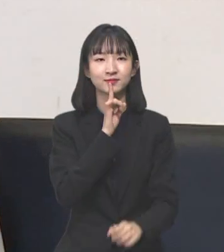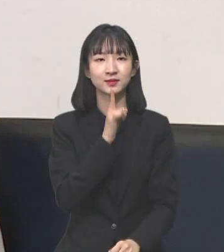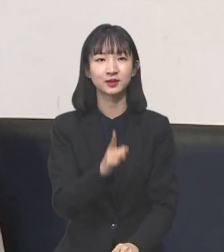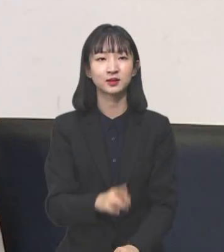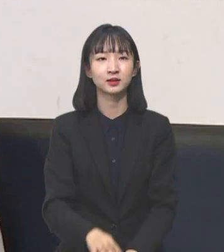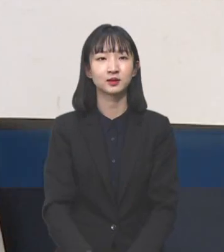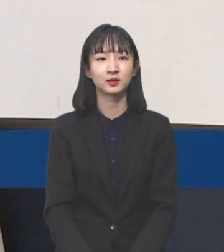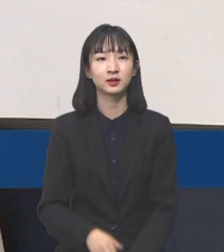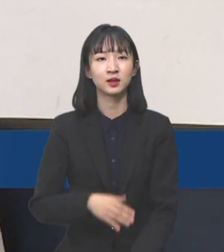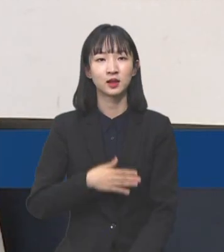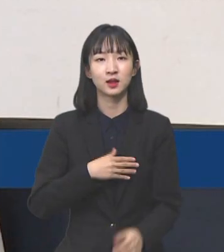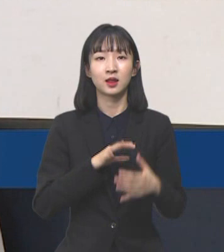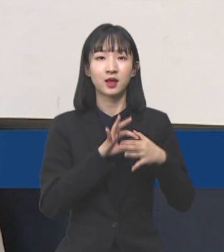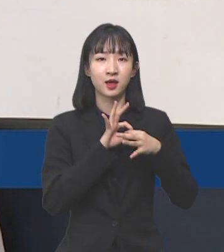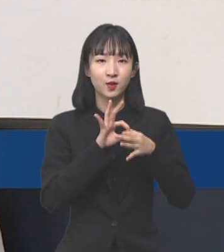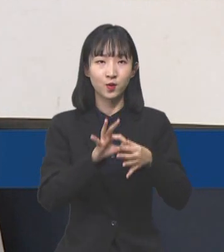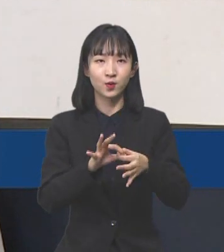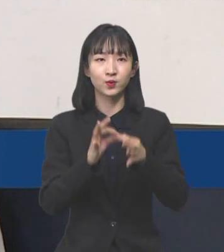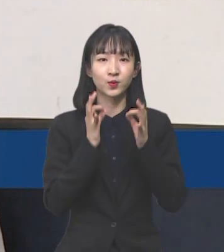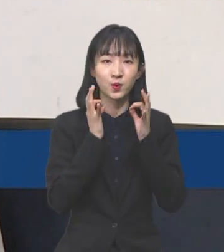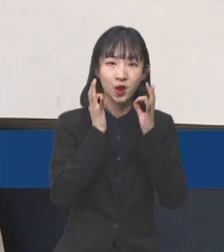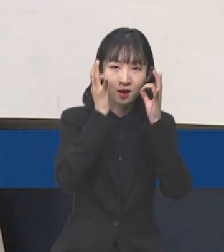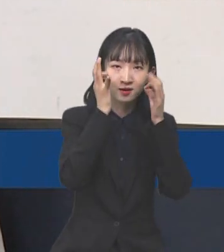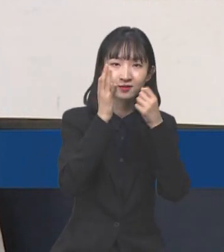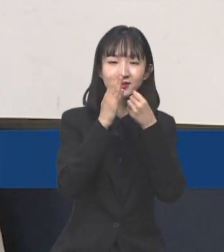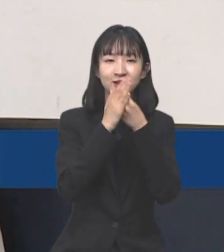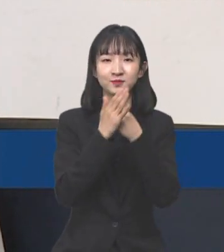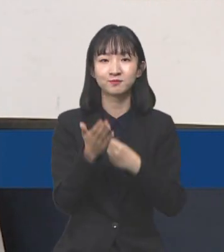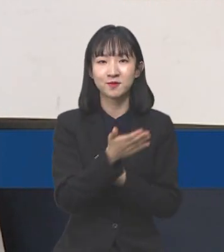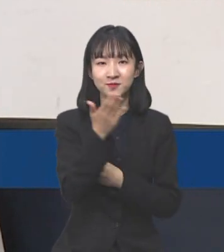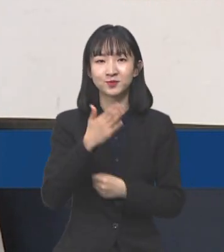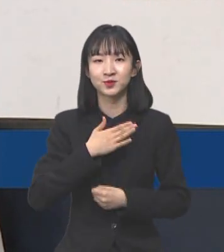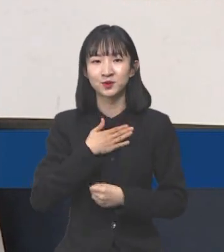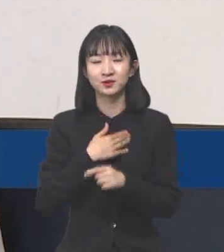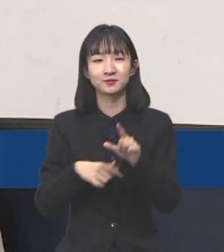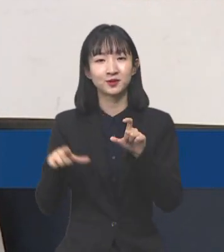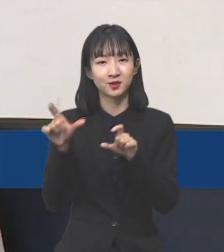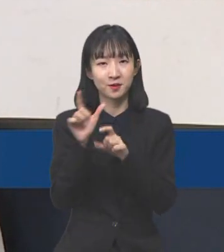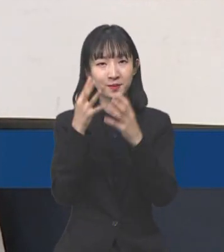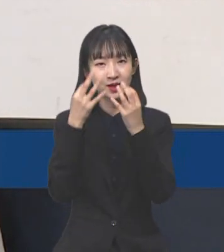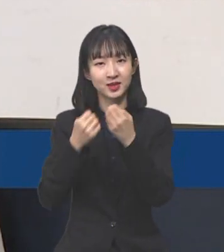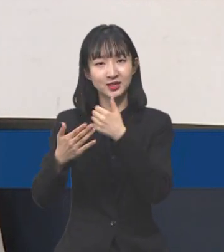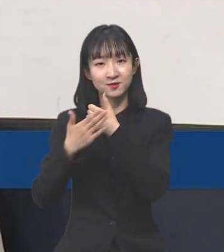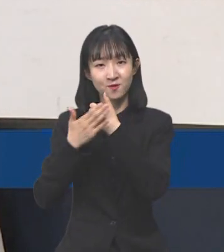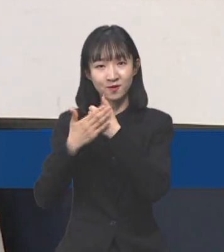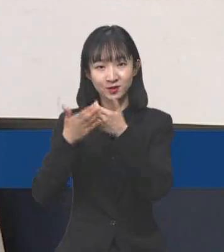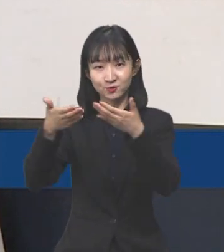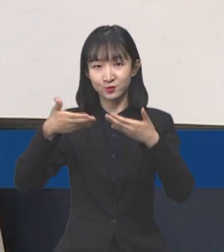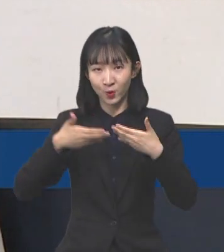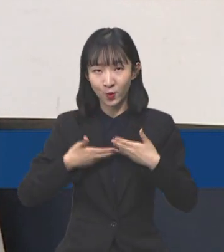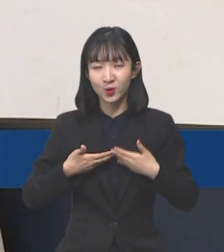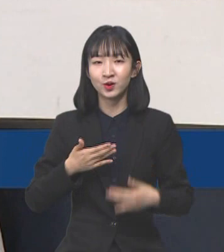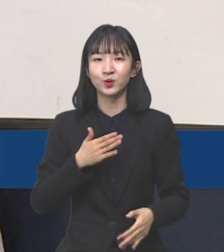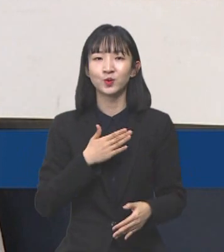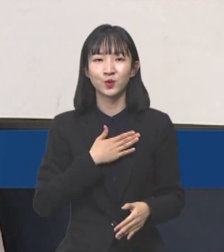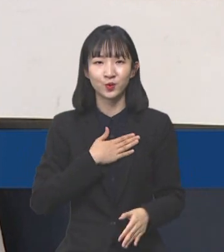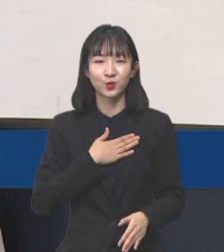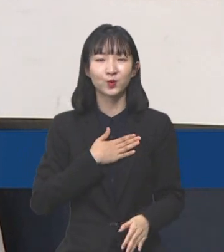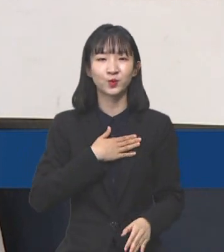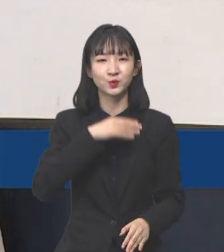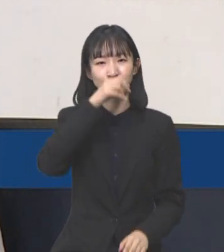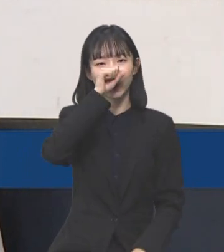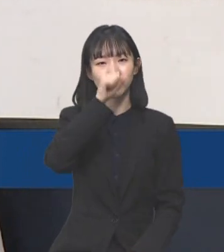저는 계속 열심히 할껍니다 의심 저를 응원해 주시면 성적으로 사야죠 보여드리고